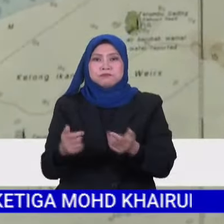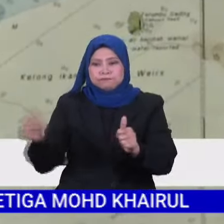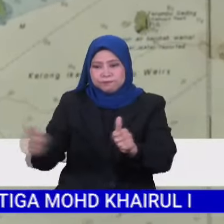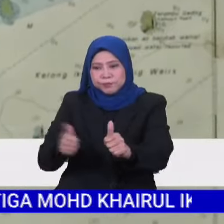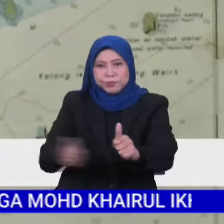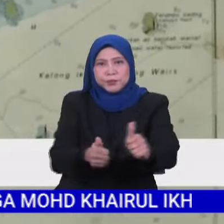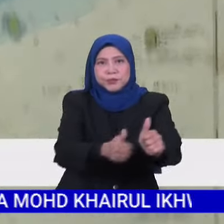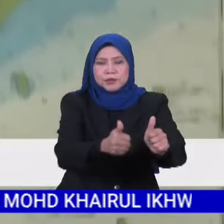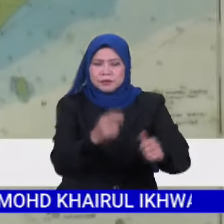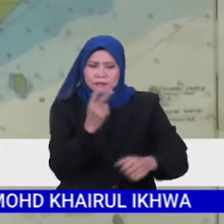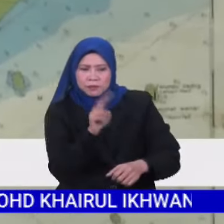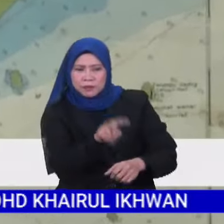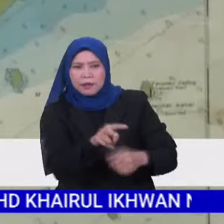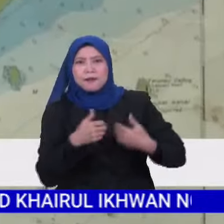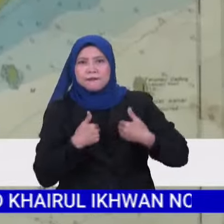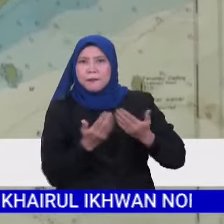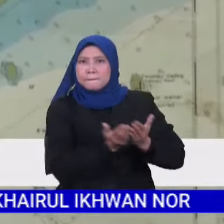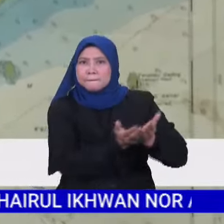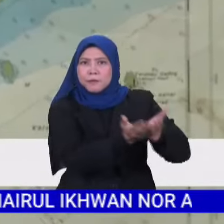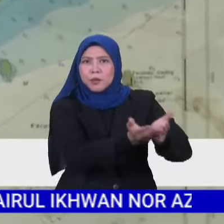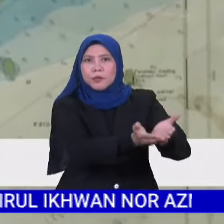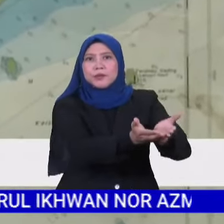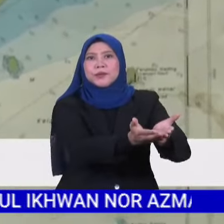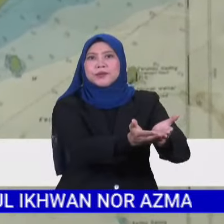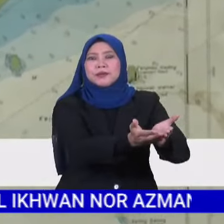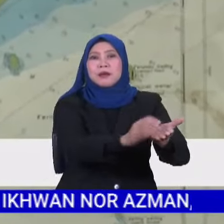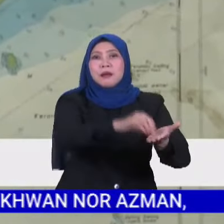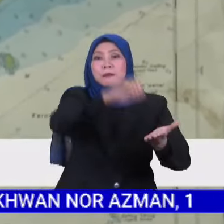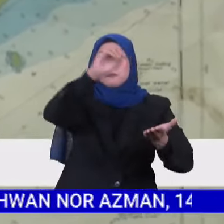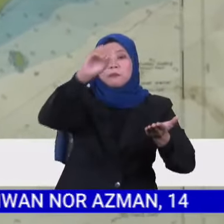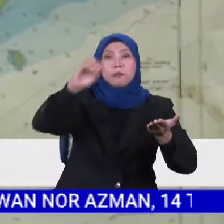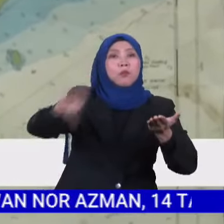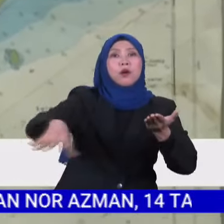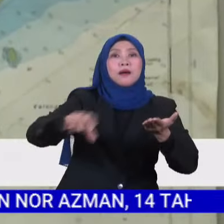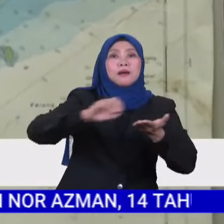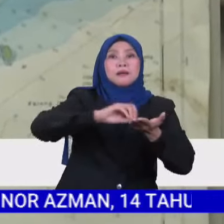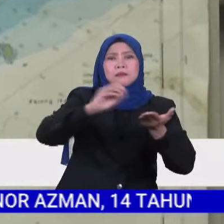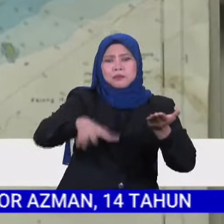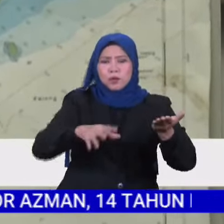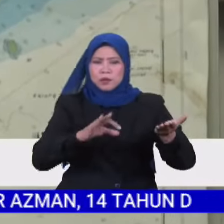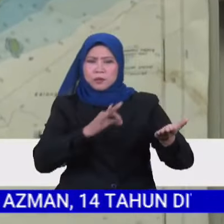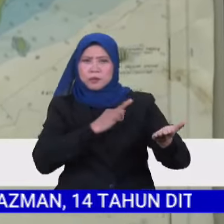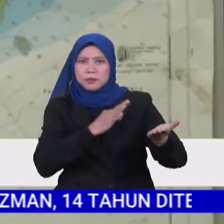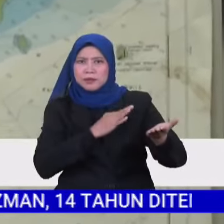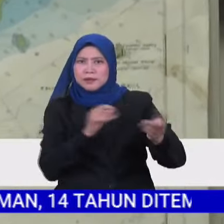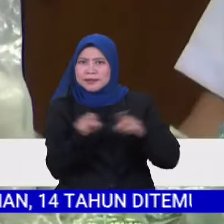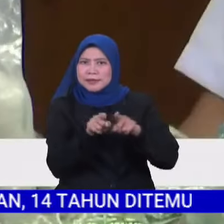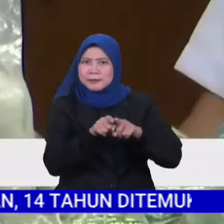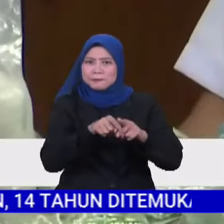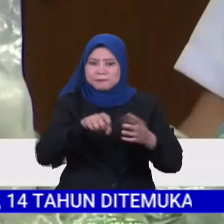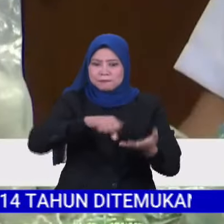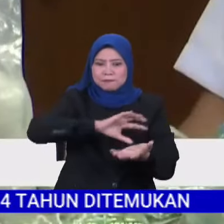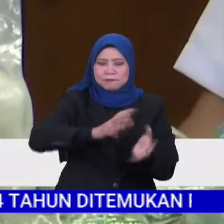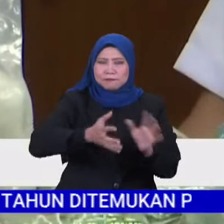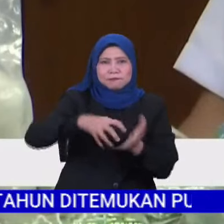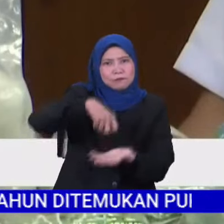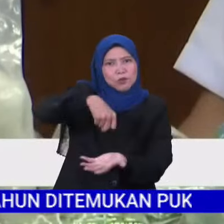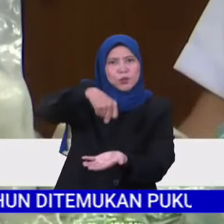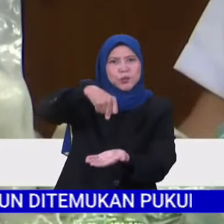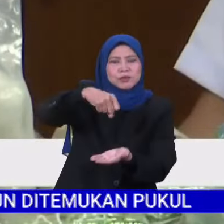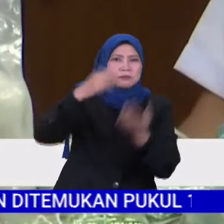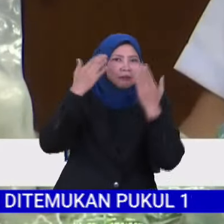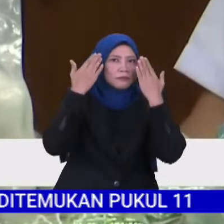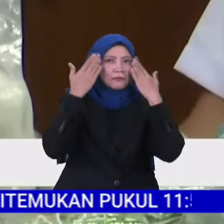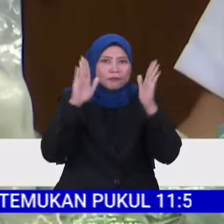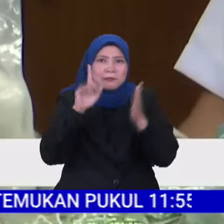Suspect kelihatan juragan boat bertindak membuang sesuatu yang didapati seperti bungkusan yang tidak